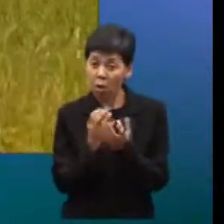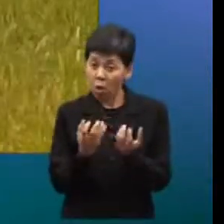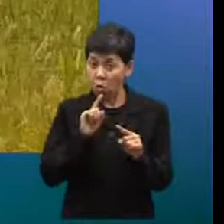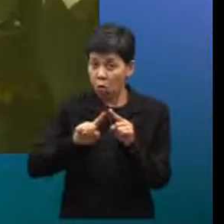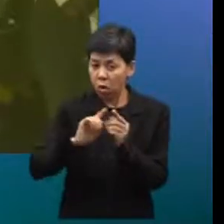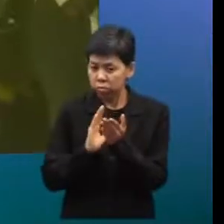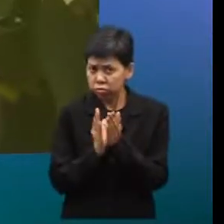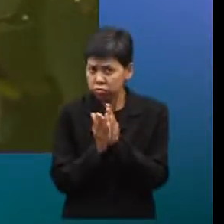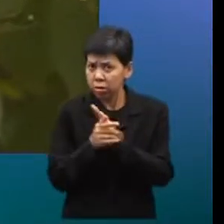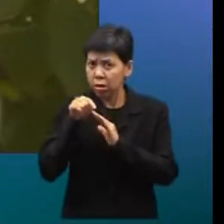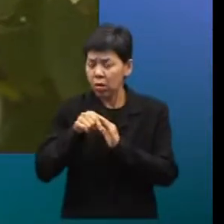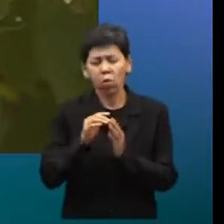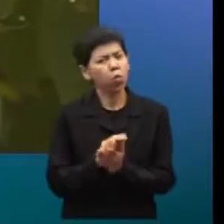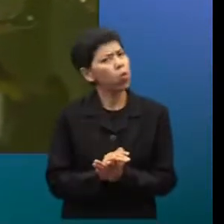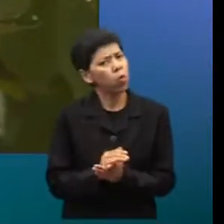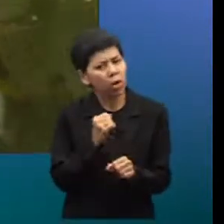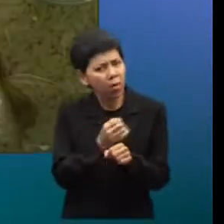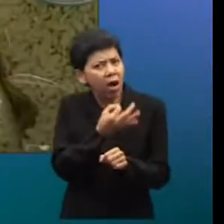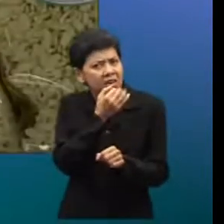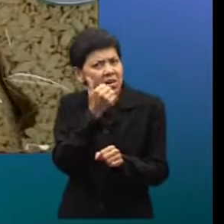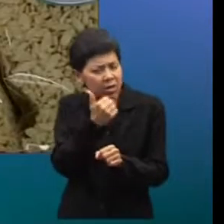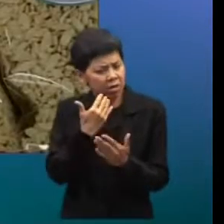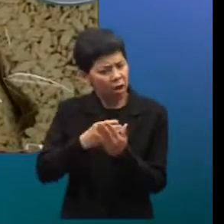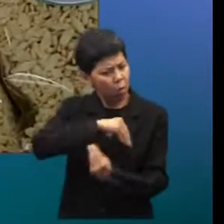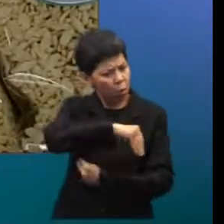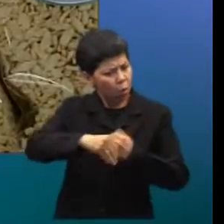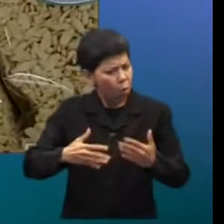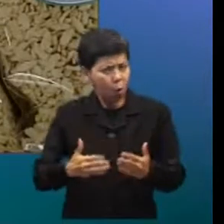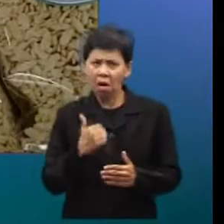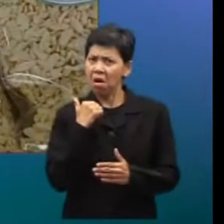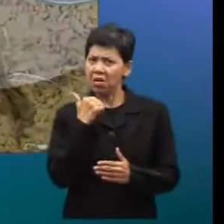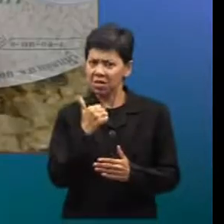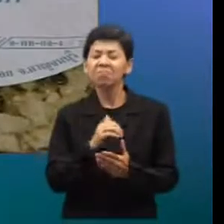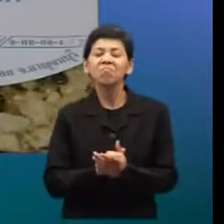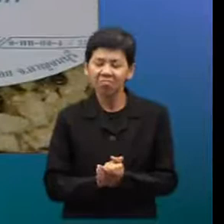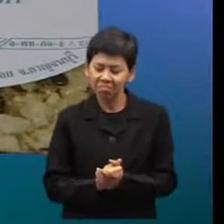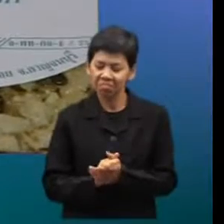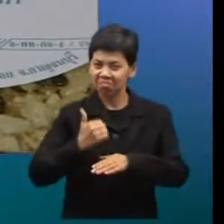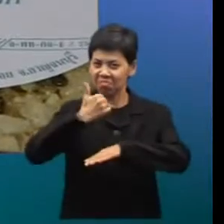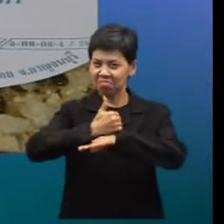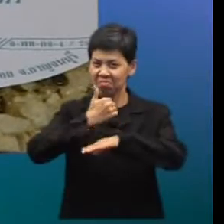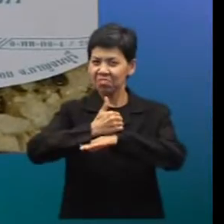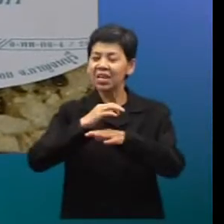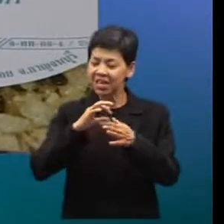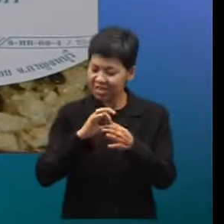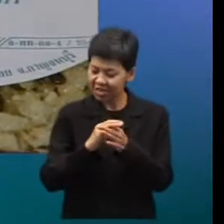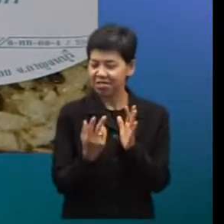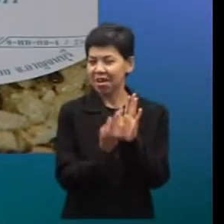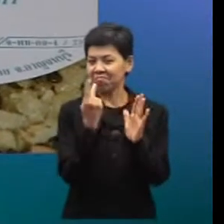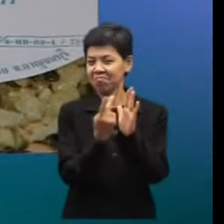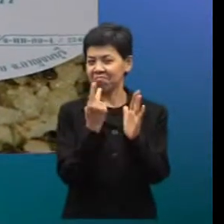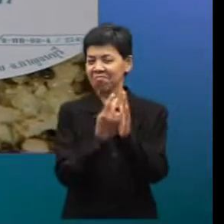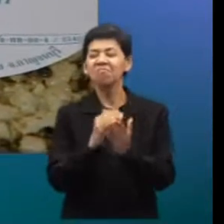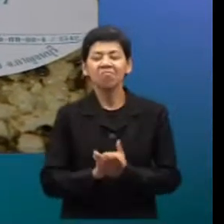แปรรูปเหล่านี้สร้างทั้งงานและเงินให้กับคุณมนรัตน์สารภาพเจ้าของไร่คุณมนจังหวัดกาญจน